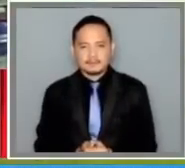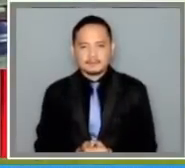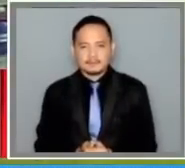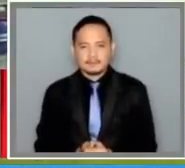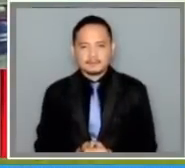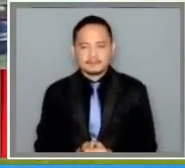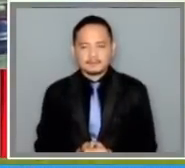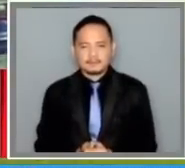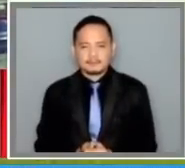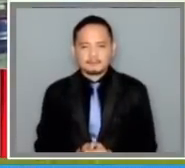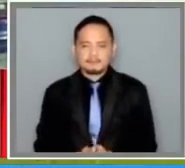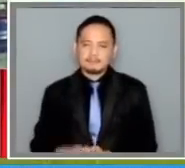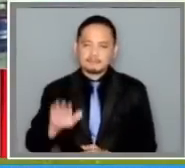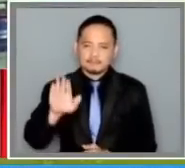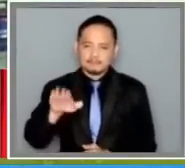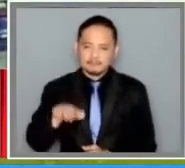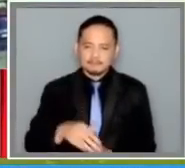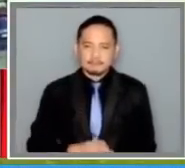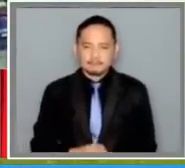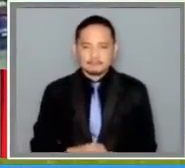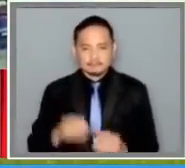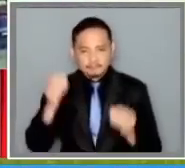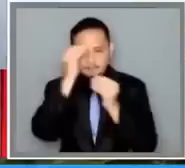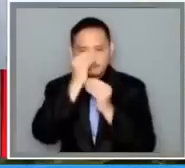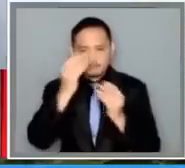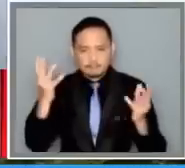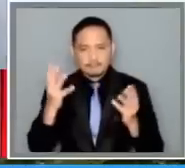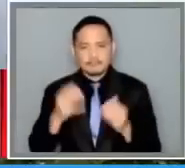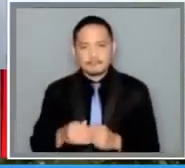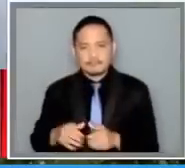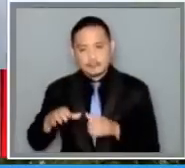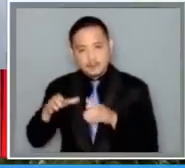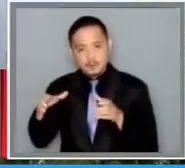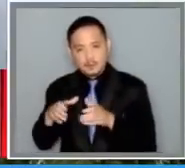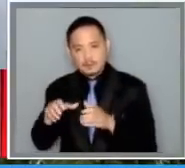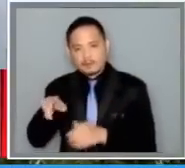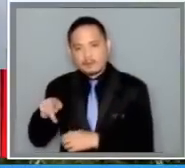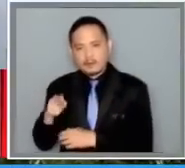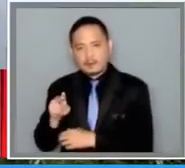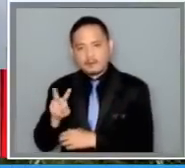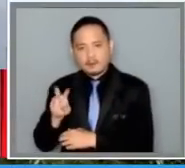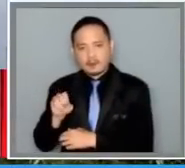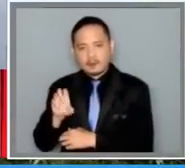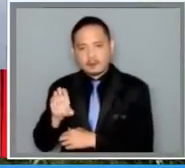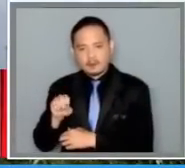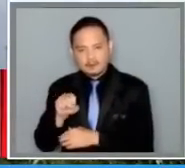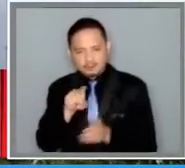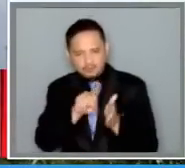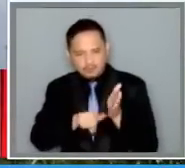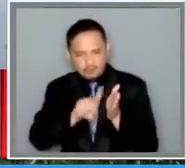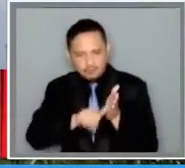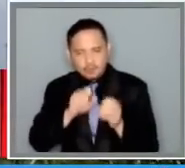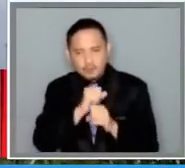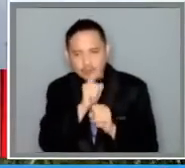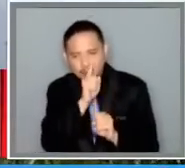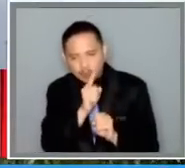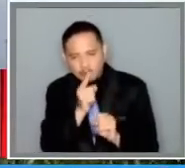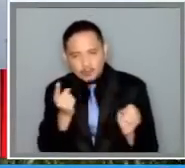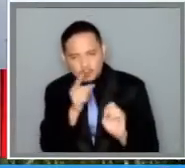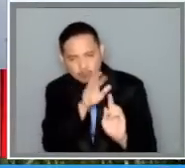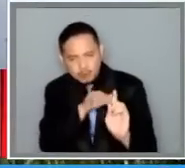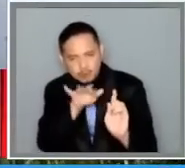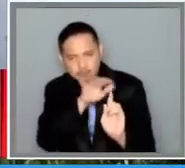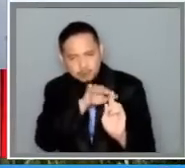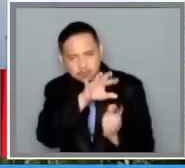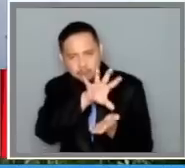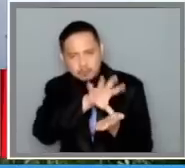Sa ngayon, Connie, patuloy pa rin ang ginagawang close monitoring ng FEVOX para sa mga posibleng pagbabago o significant changes sa aktibidad ng Bulkang Mayon